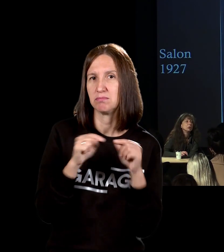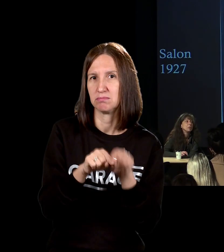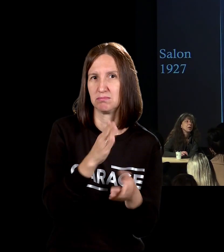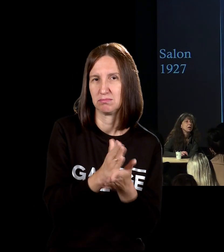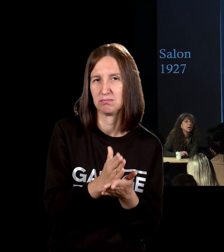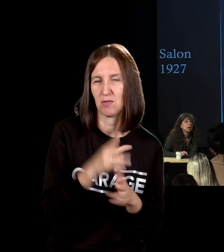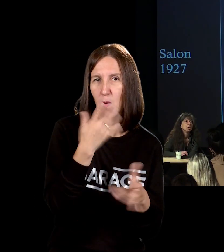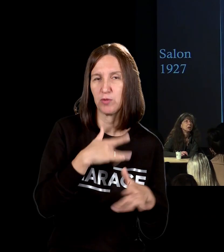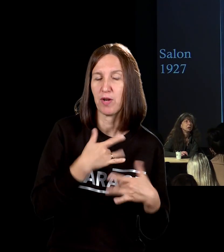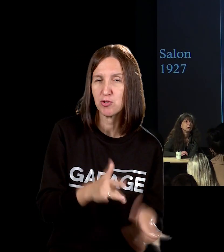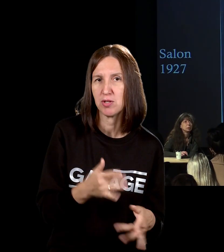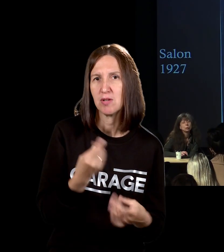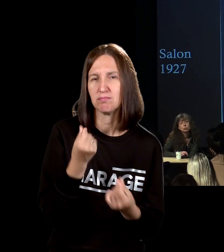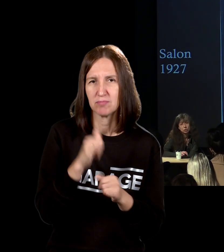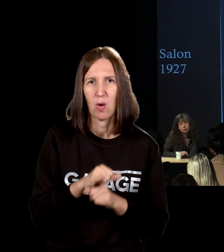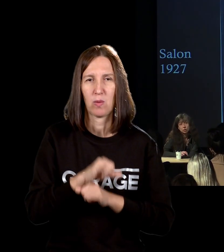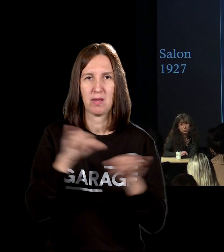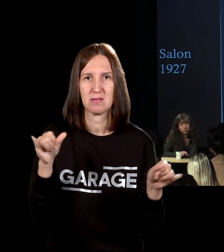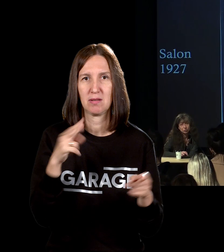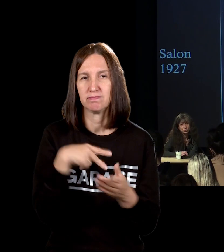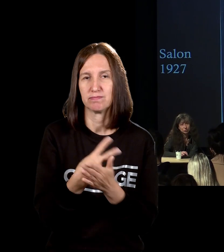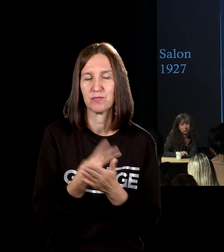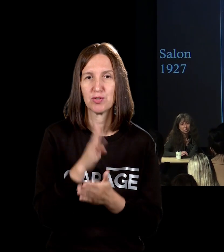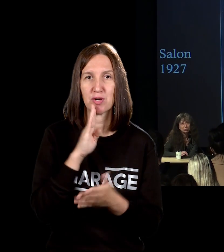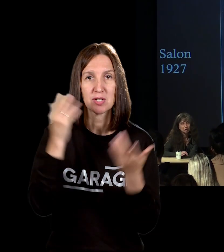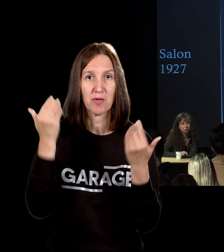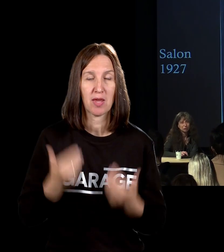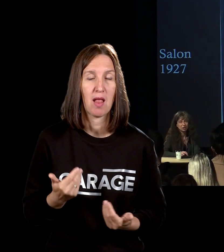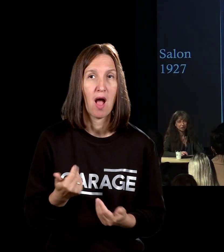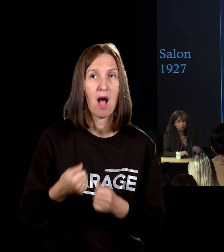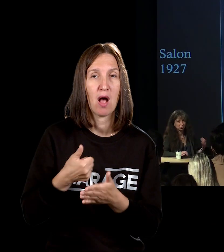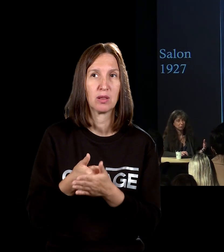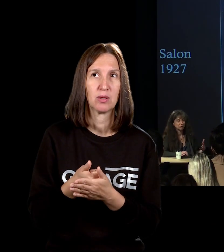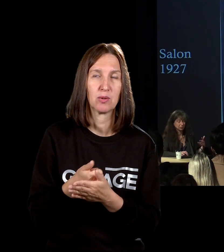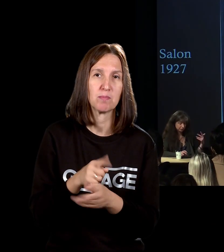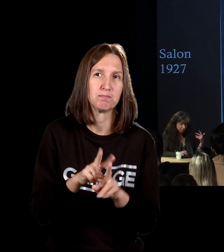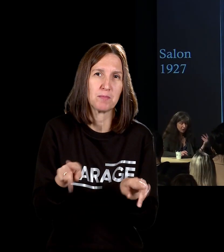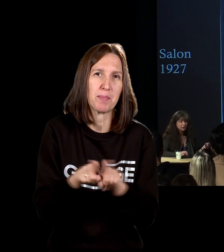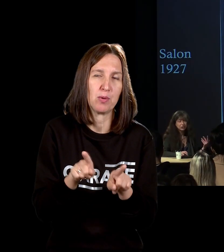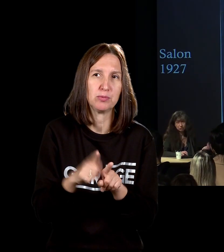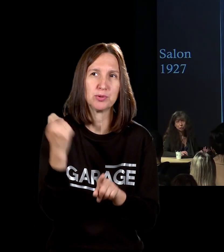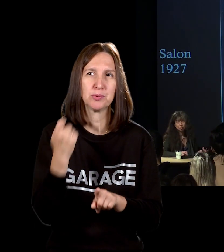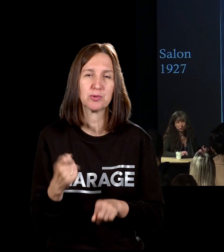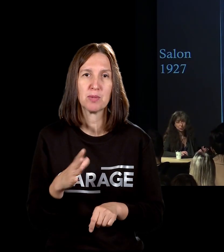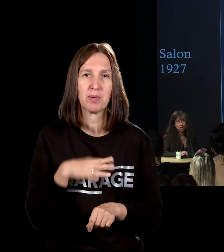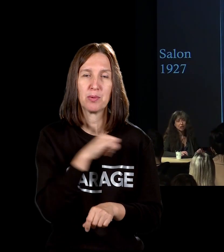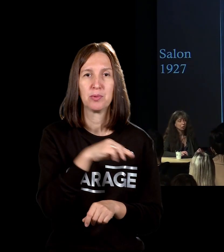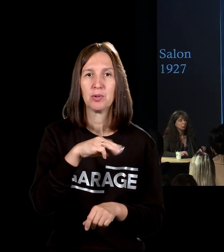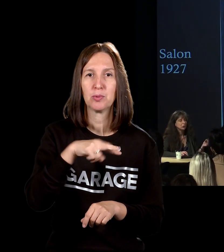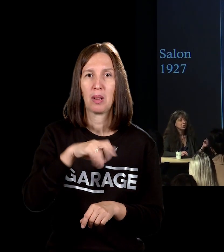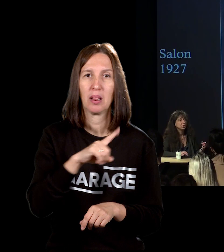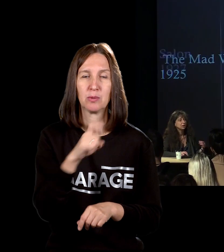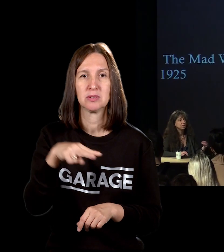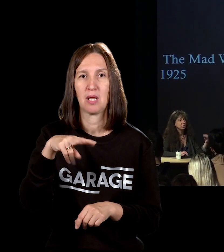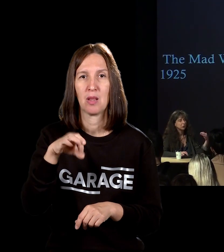были только у Тулус-Лотрека, пожалуй, что, да, ну, как бы, ну, и от которого Дикс во многом идет.